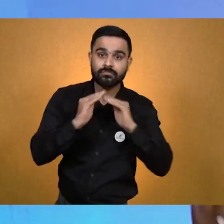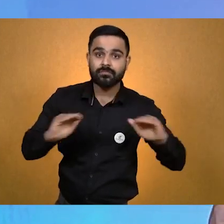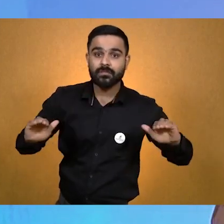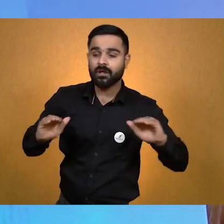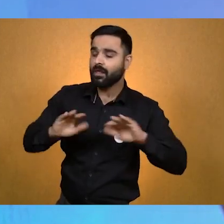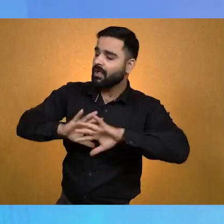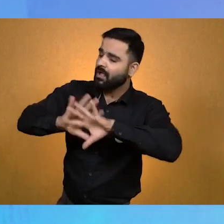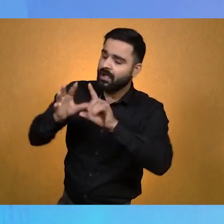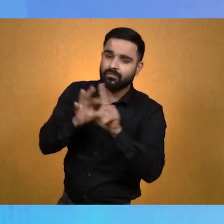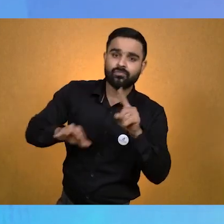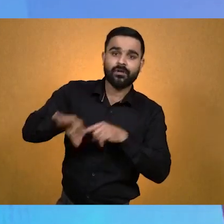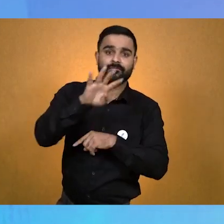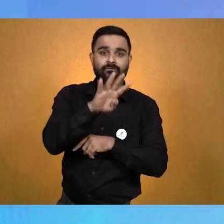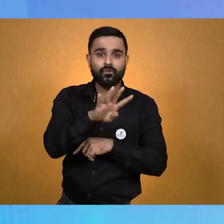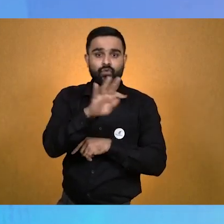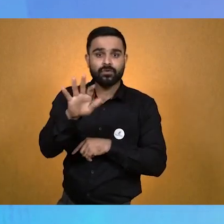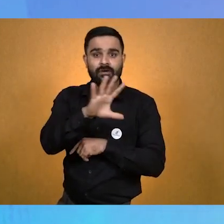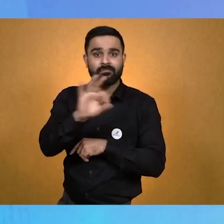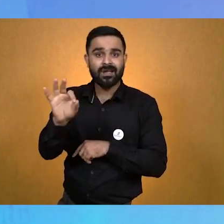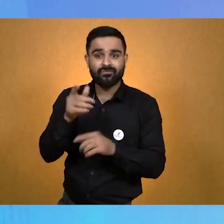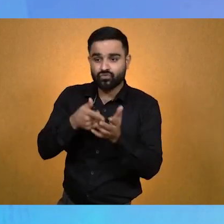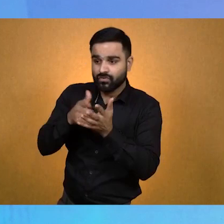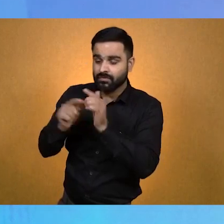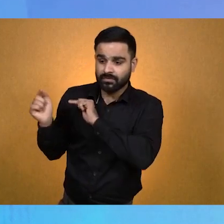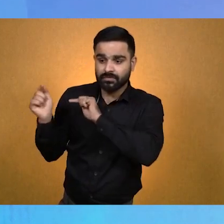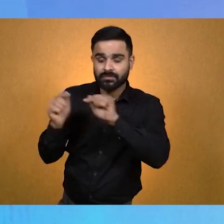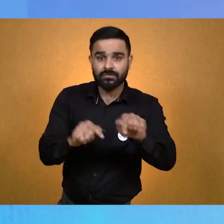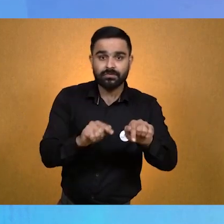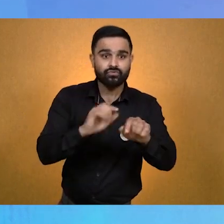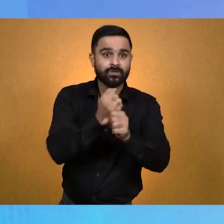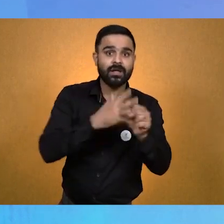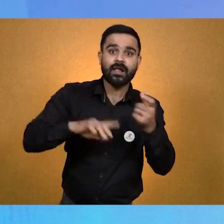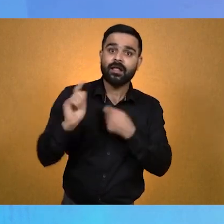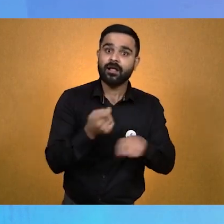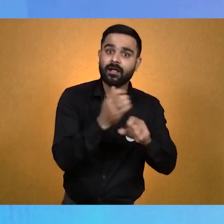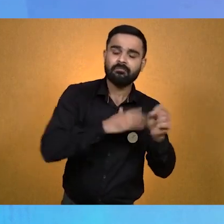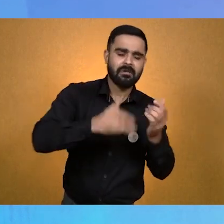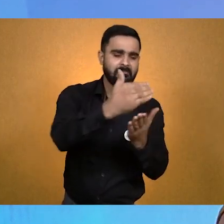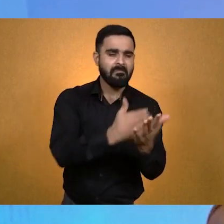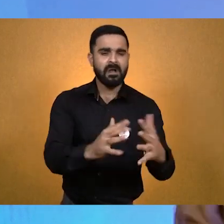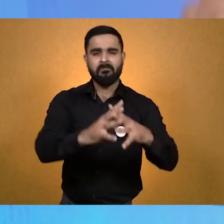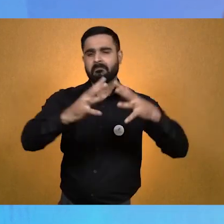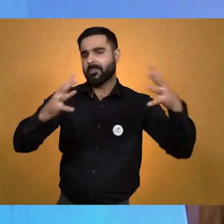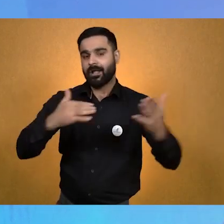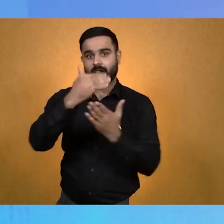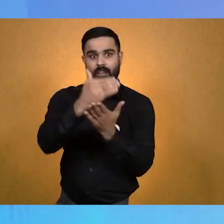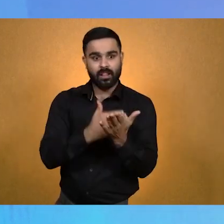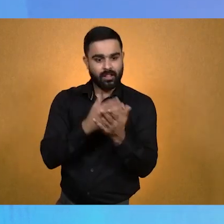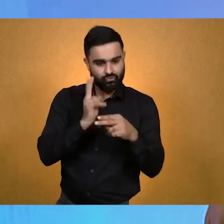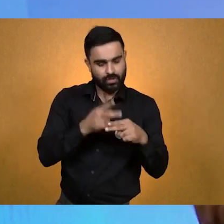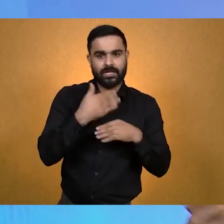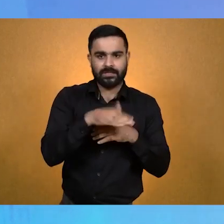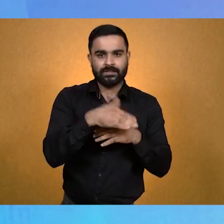from approximately 400 to 500 villages, they could reach Kushinagar Cricket Stadium. और बहुत बड़ा प्रोग्राम हुआ और बहुत समय तक वो स्टेडियम हमने